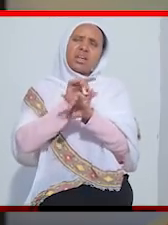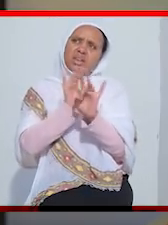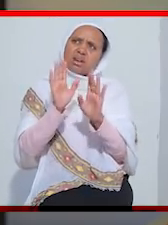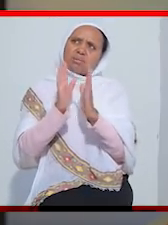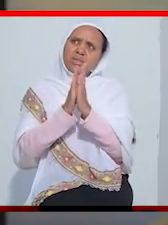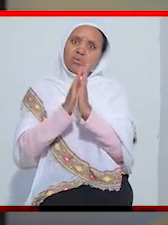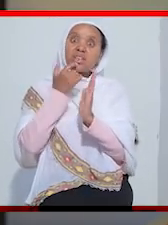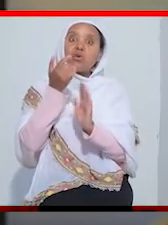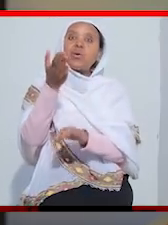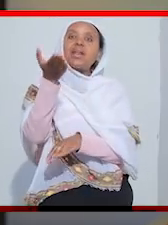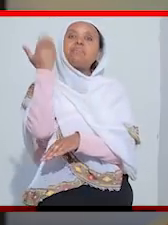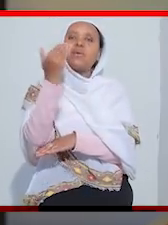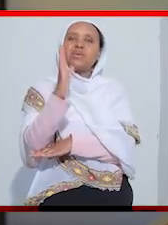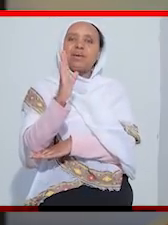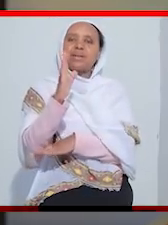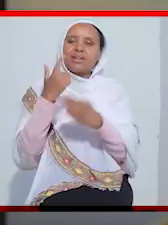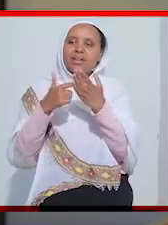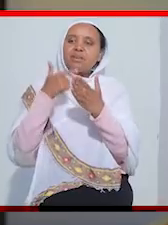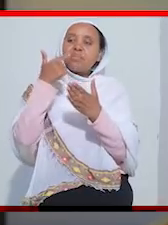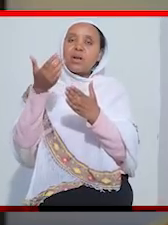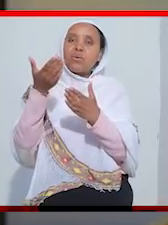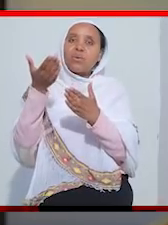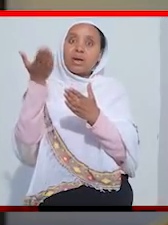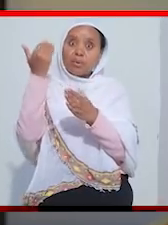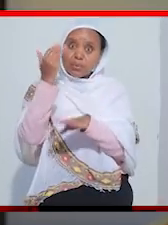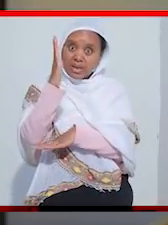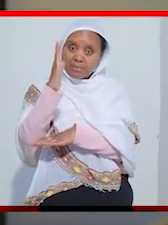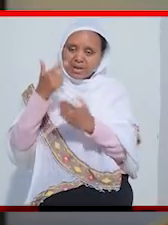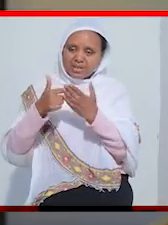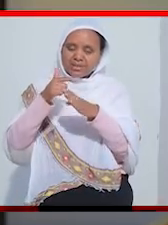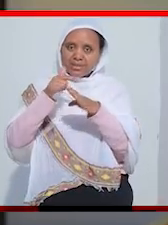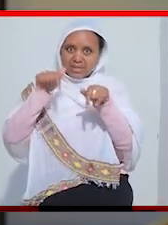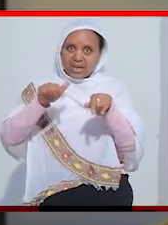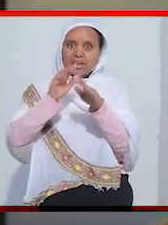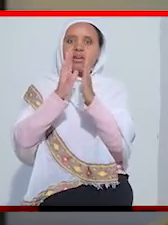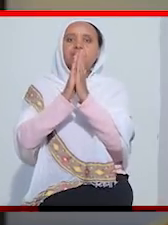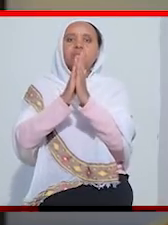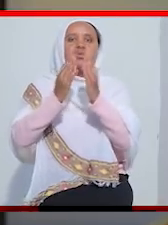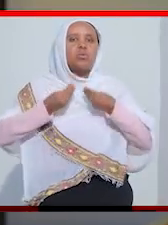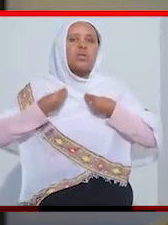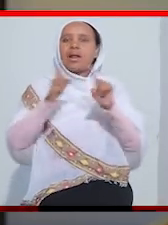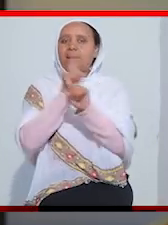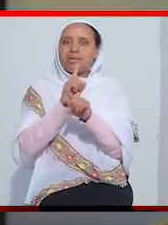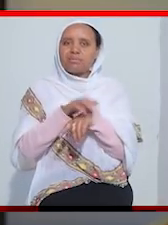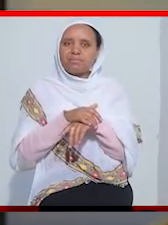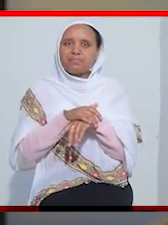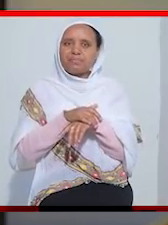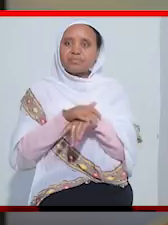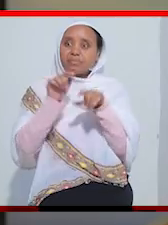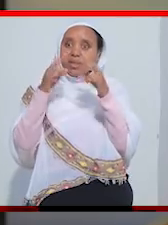የነበረ እግዚአብሔር፣ ሰዓት የለኝም ስለው የነበረን እግዚአብሔር፣ ይህንን እንለው የነበረ እግዚአብሔር ዛሬ ለጸሎት ጊዜ